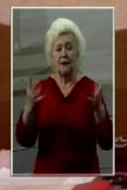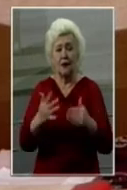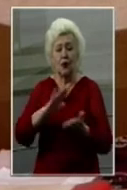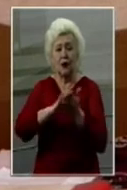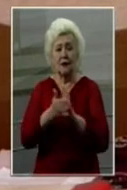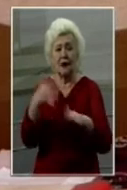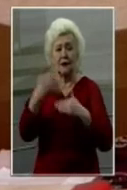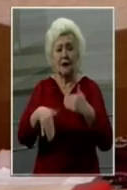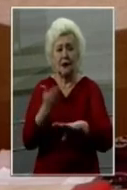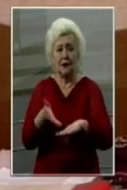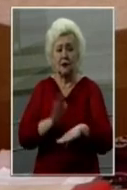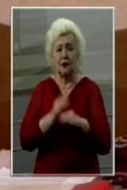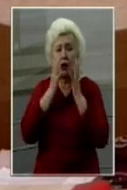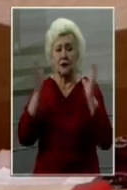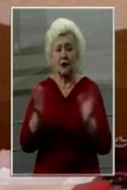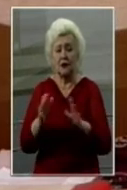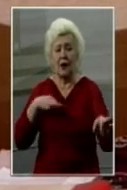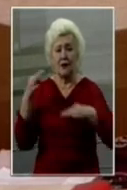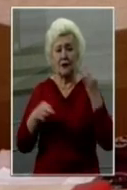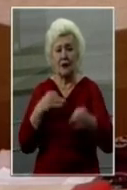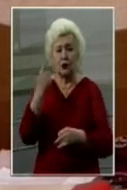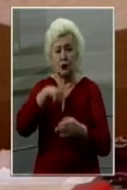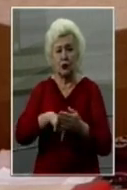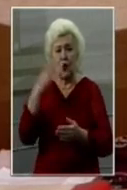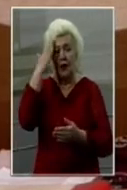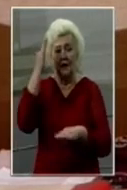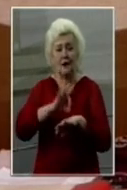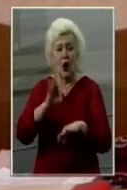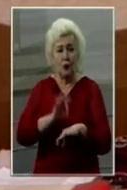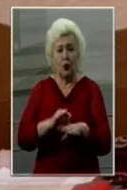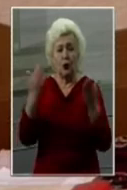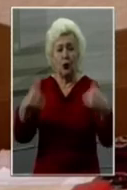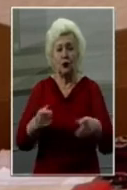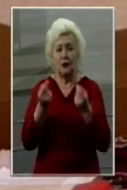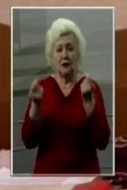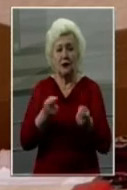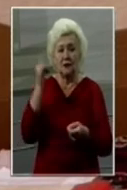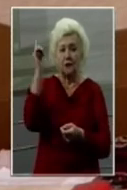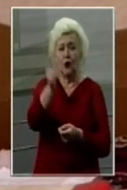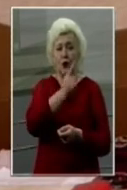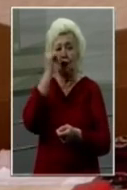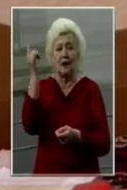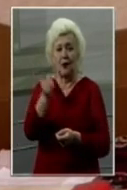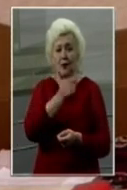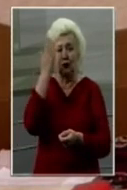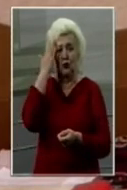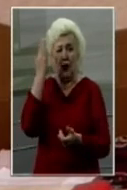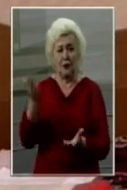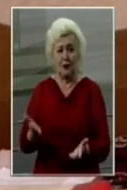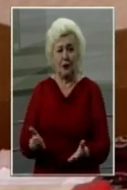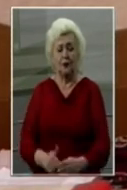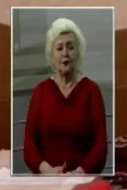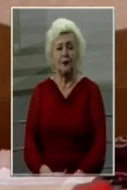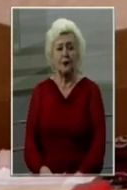середньої тяжкості. Зберігаються неврологічні симптоми у вигляді головного болю та вже незначного запаморочення голови. Головної болі